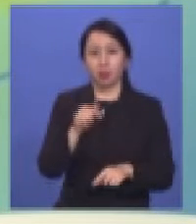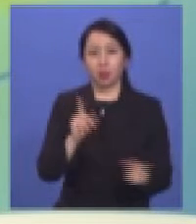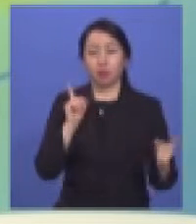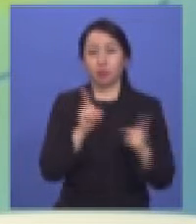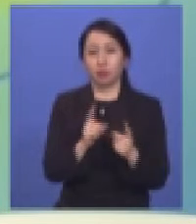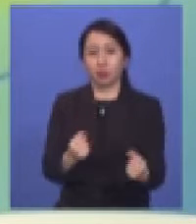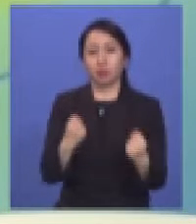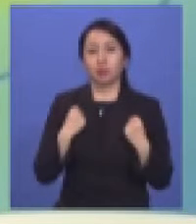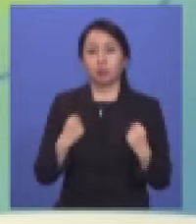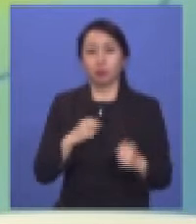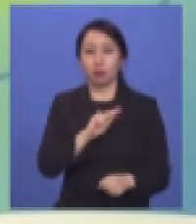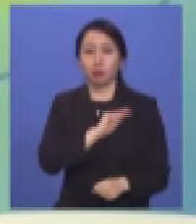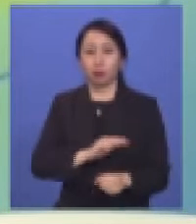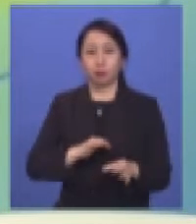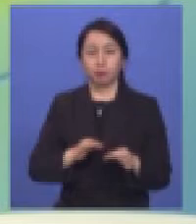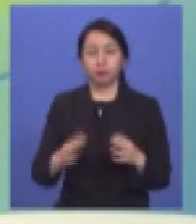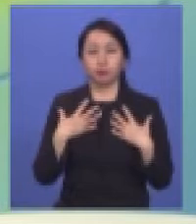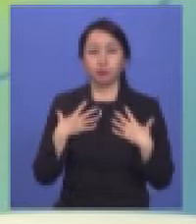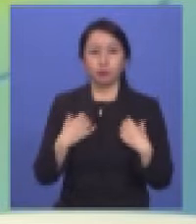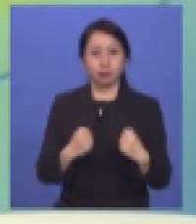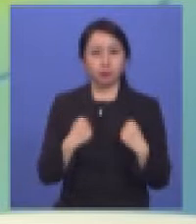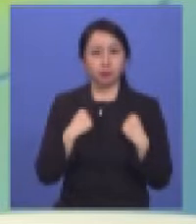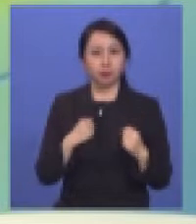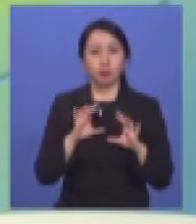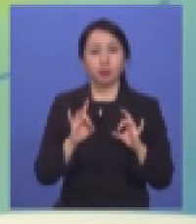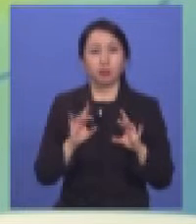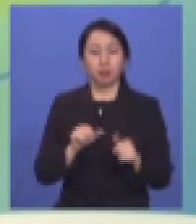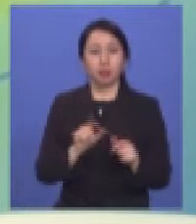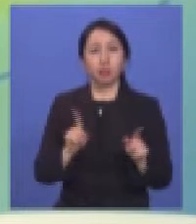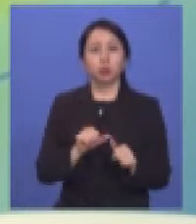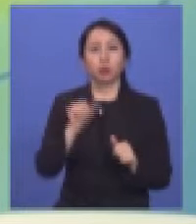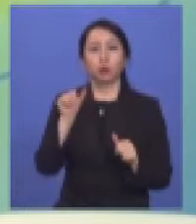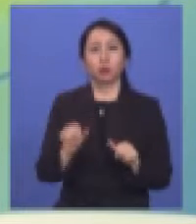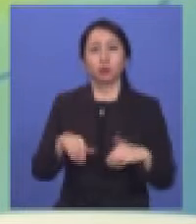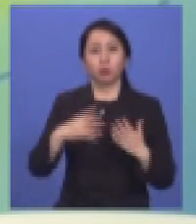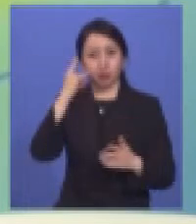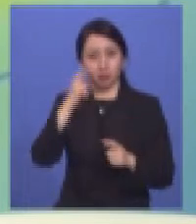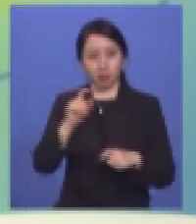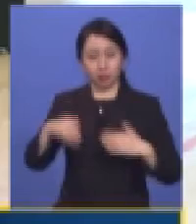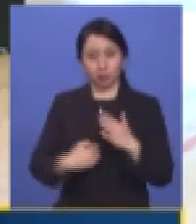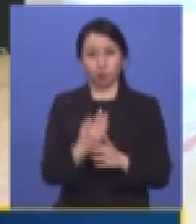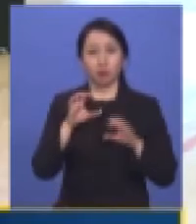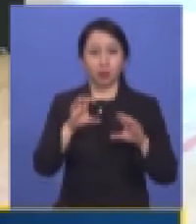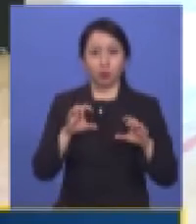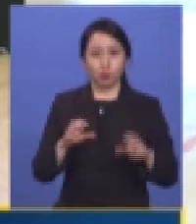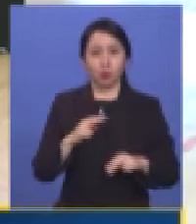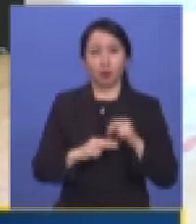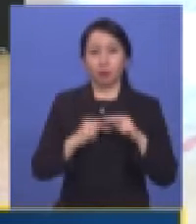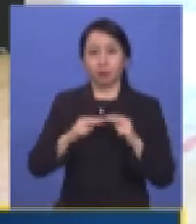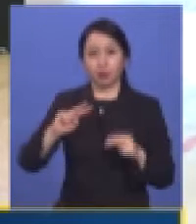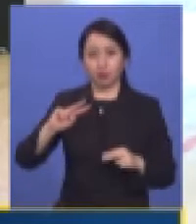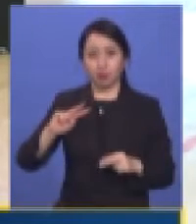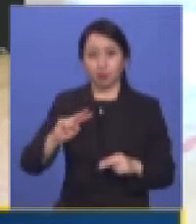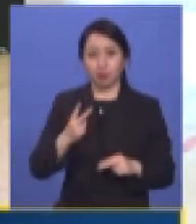этот раз они встретили со спортсменами и работниками сферы спорта рассказали что именно дадут казахстанцам новые законы